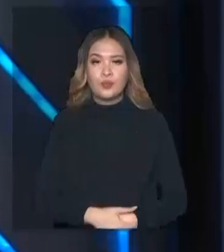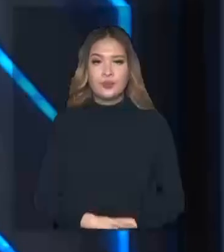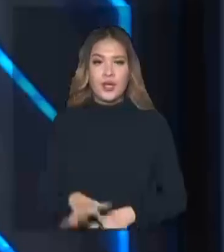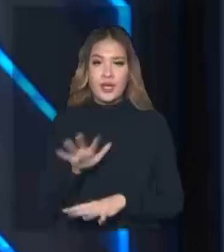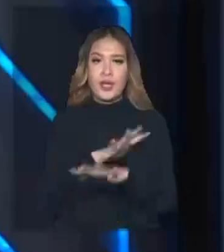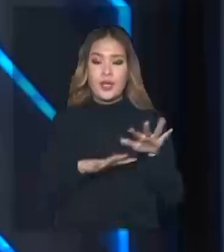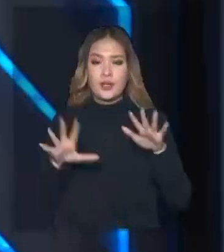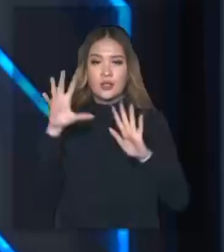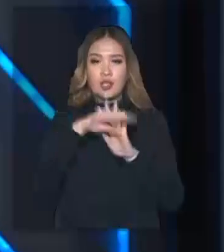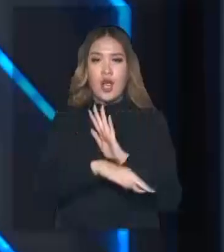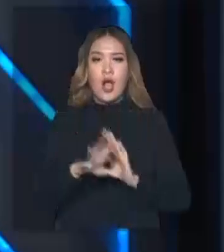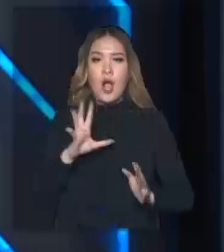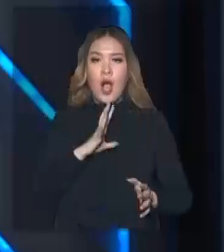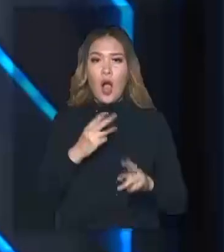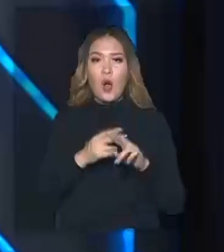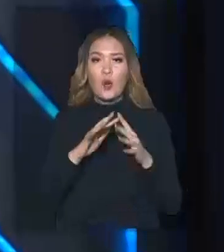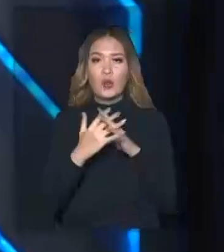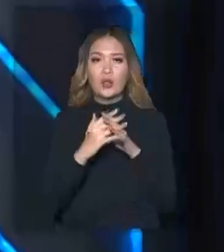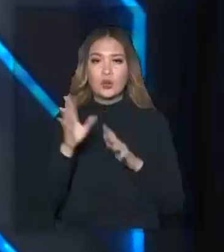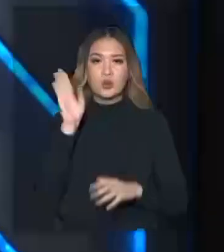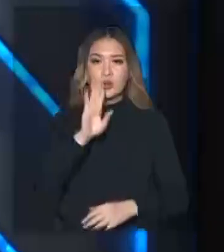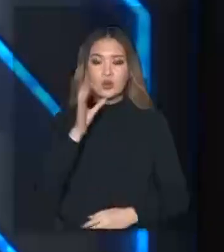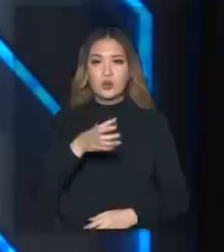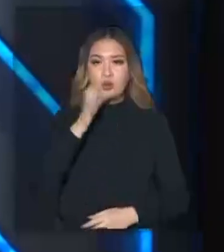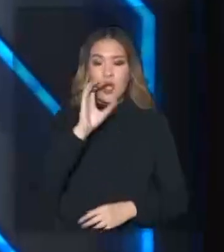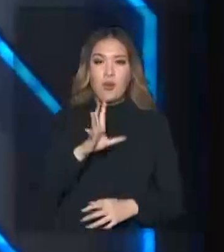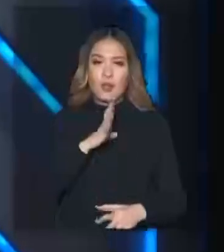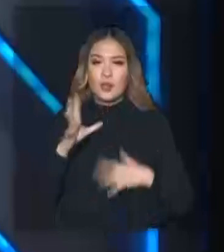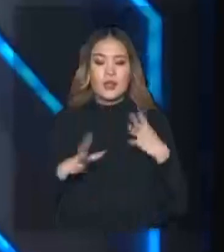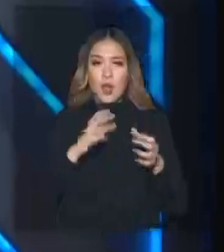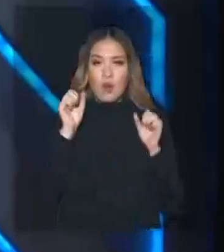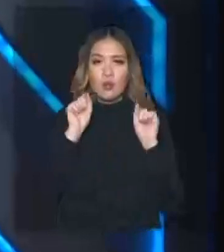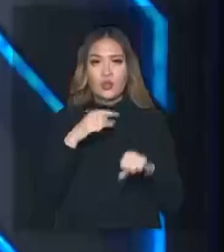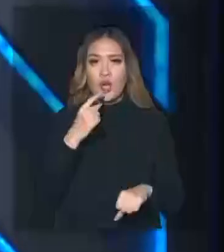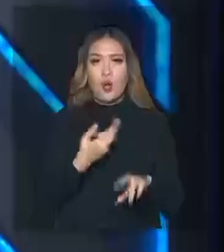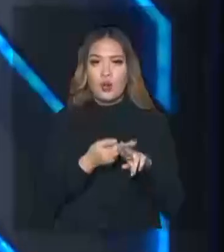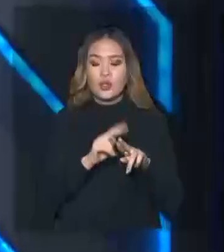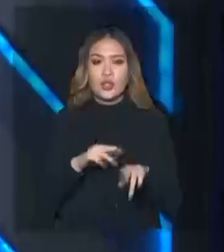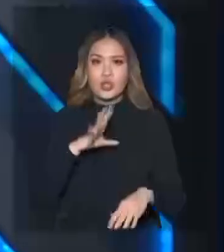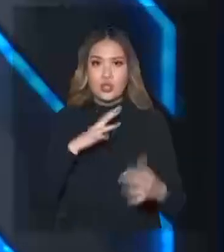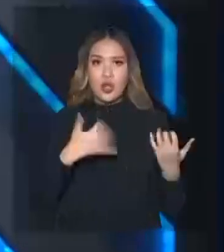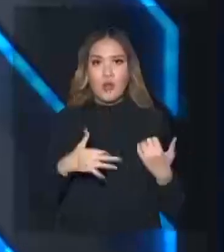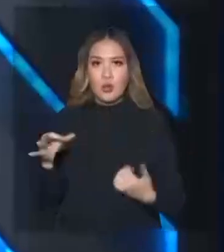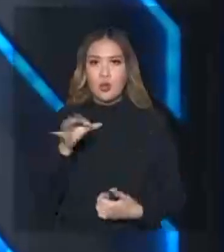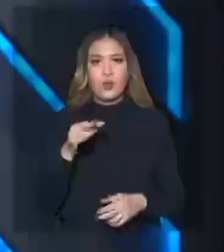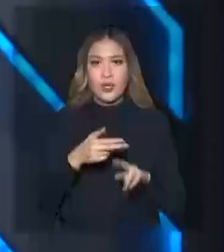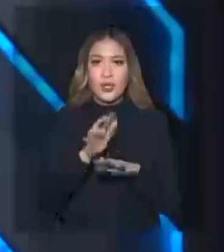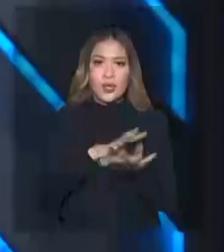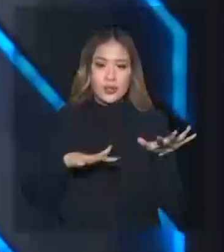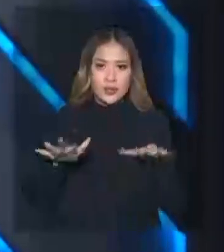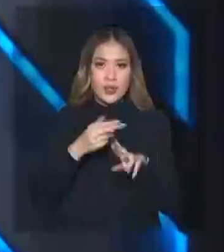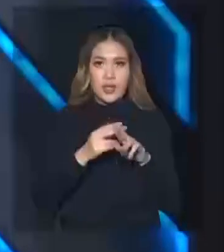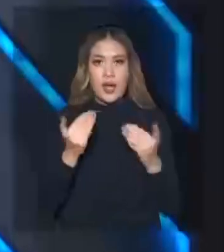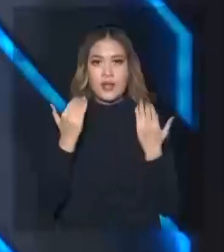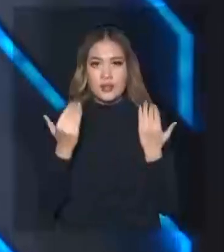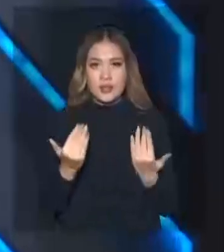Ел бойынша шалғай ауылдарда ауызсумен қамту қарқынды жүріп жатыр десек болады. Осы орайда Жамбыл облысындағы елді мекендерде